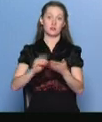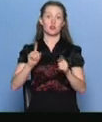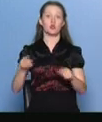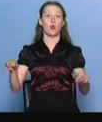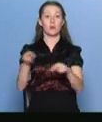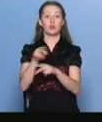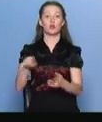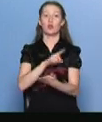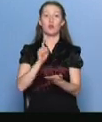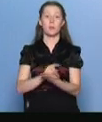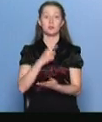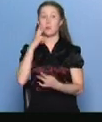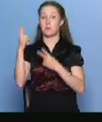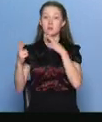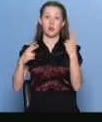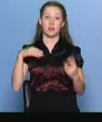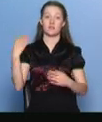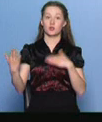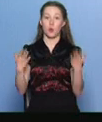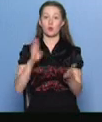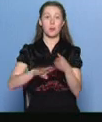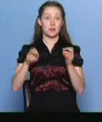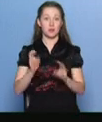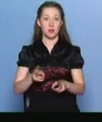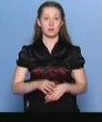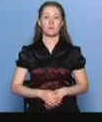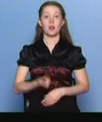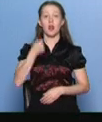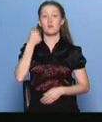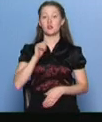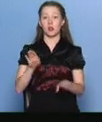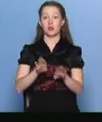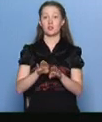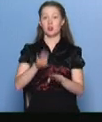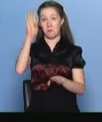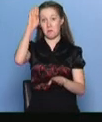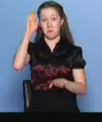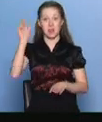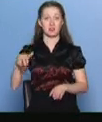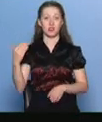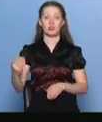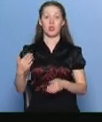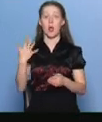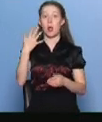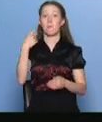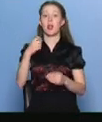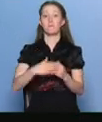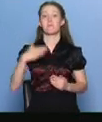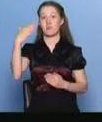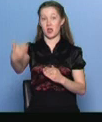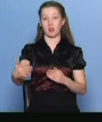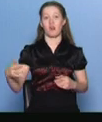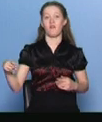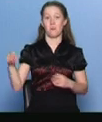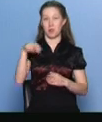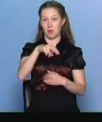обязан убедиться в безопасности перехода. Вчера вот буквально тоже парнишка просто за 5 метров до пешеходного перехода перебегал